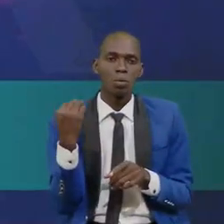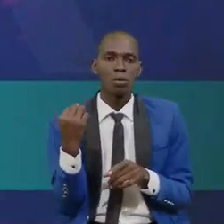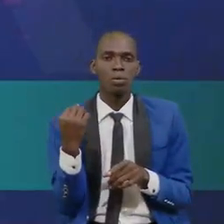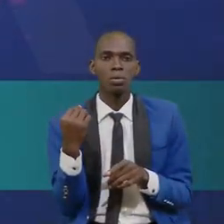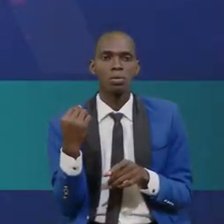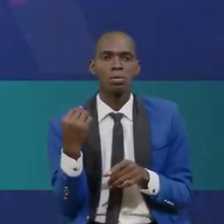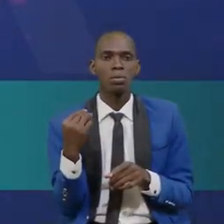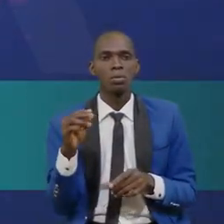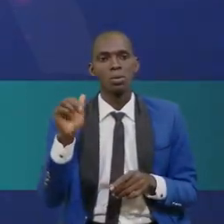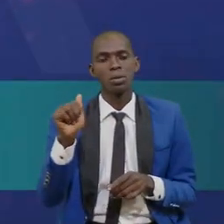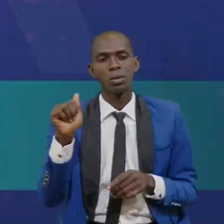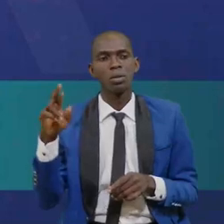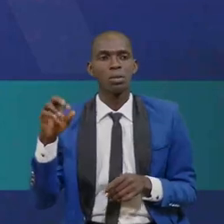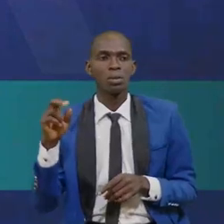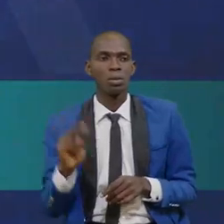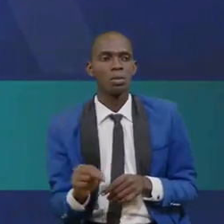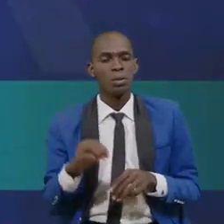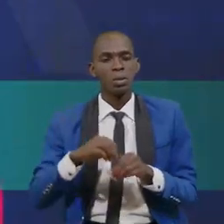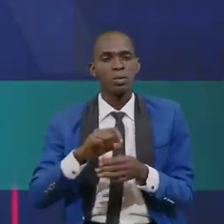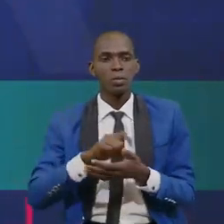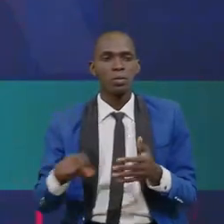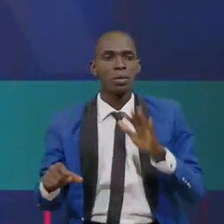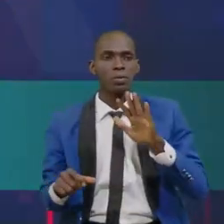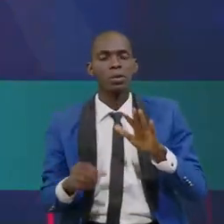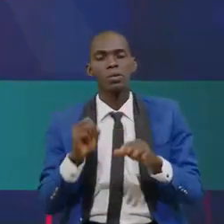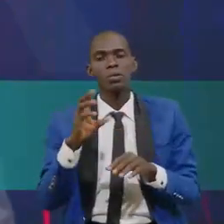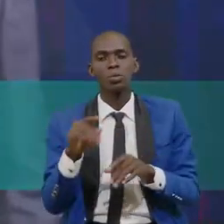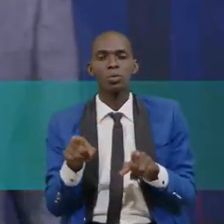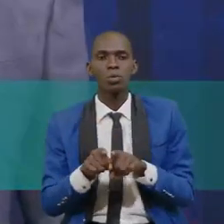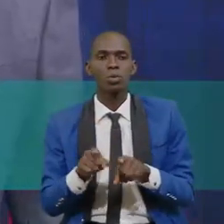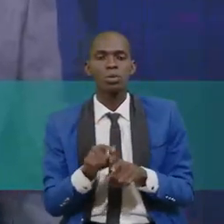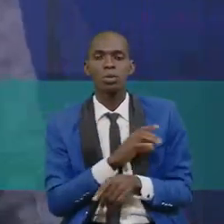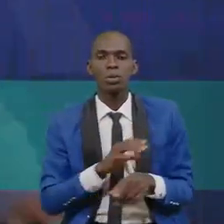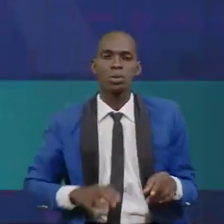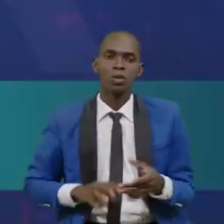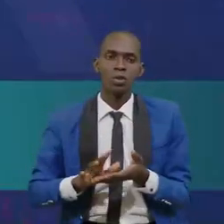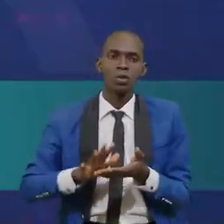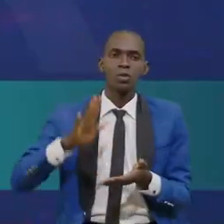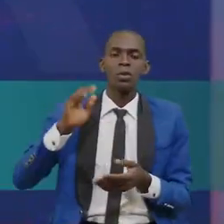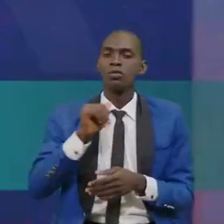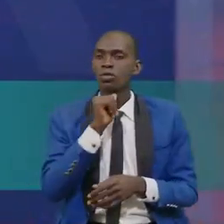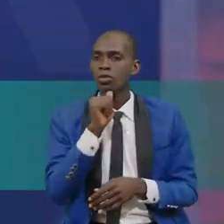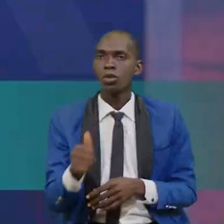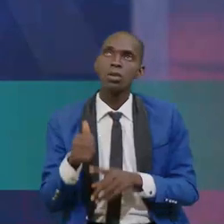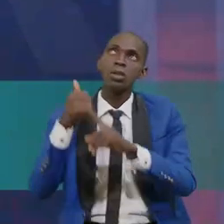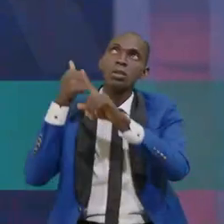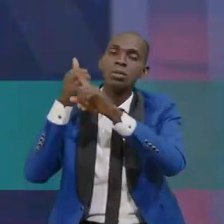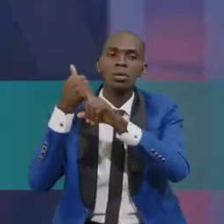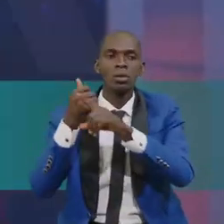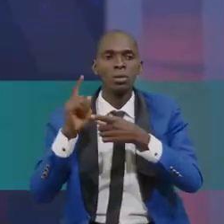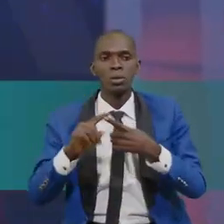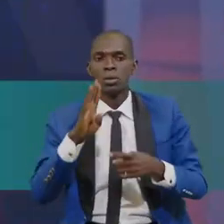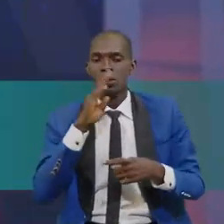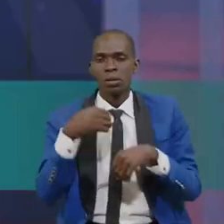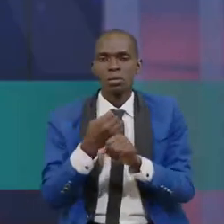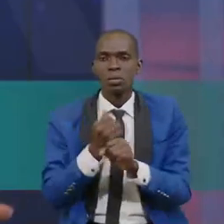Hébreux 5, verset 4 dit, « Nul ne s'attribue sa dignité s'il n'est appelé de Dieu comme le fut Aaron. » Verset 5, « Et Christ ne s'est pas